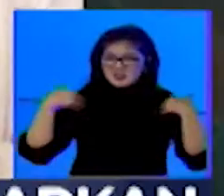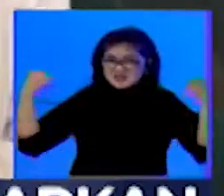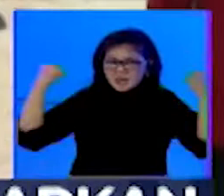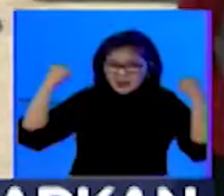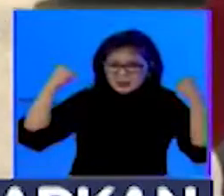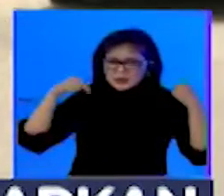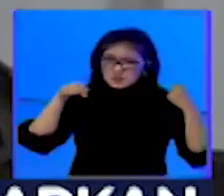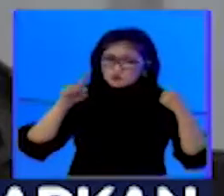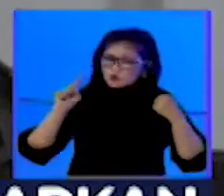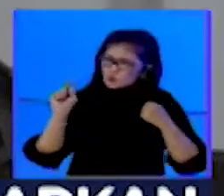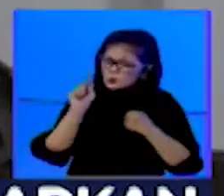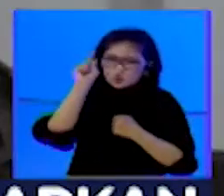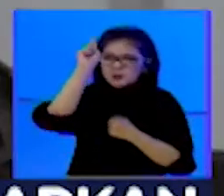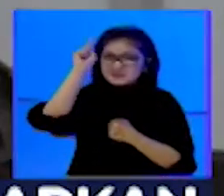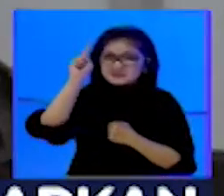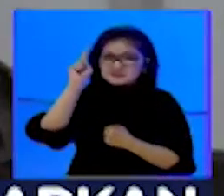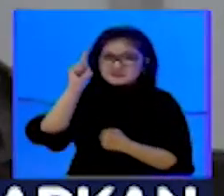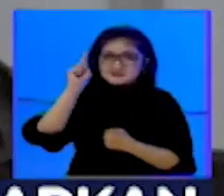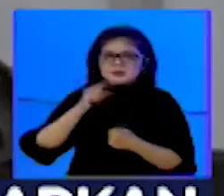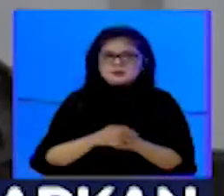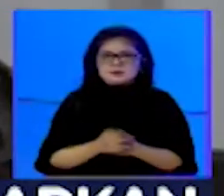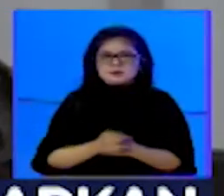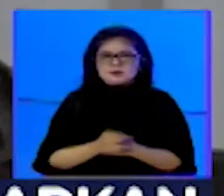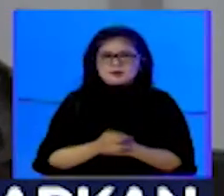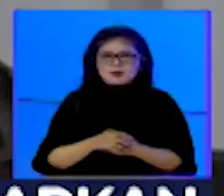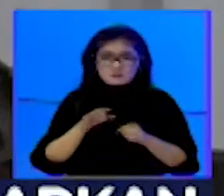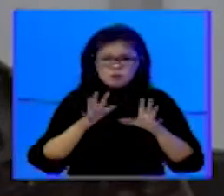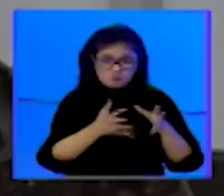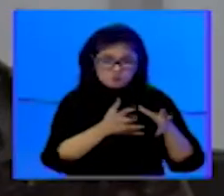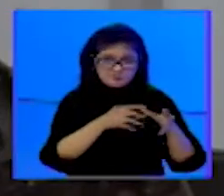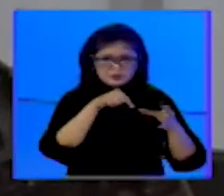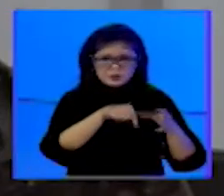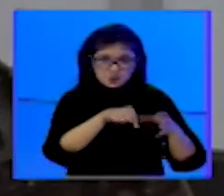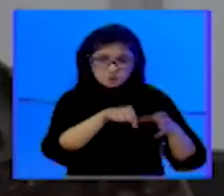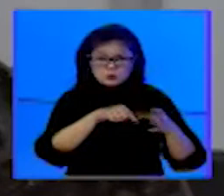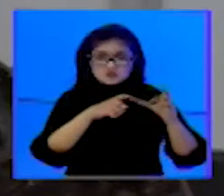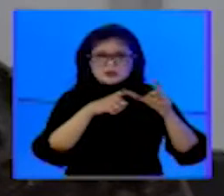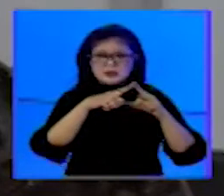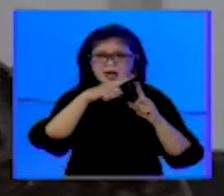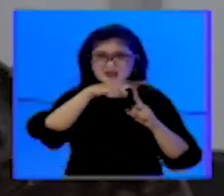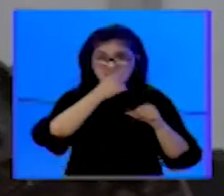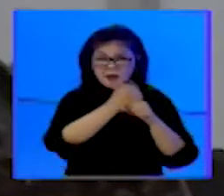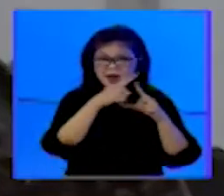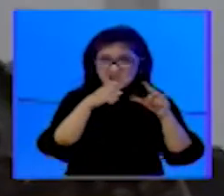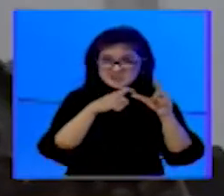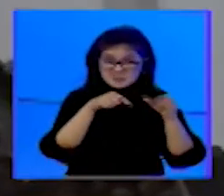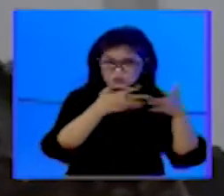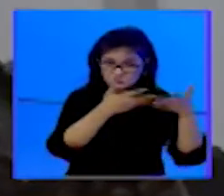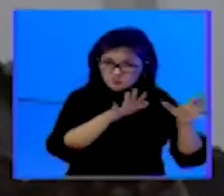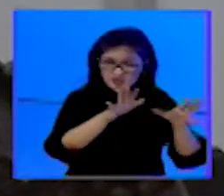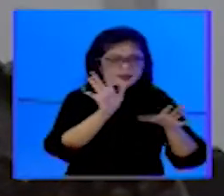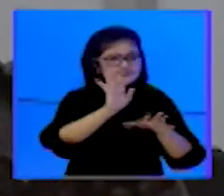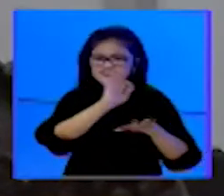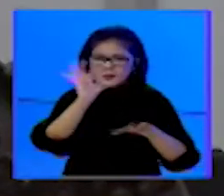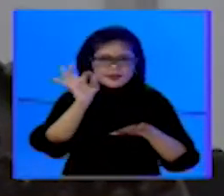prioritas pembubaran Satgas of 1930 ada baik di pusat maupun di daerah semuanya